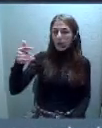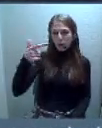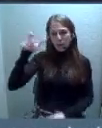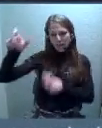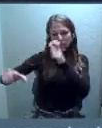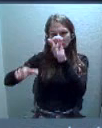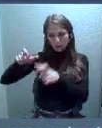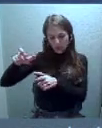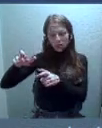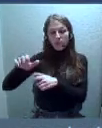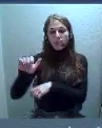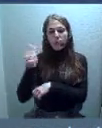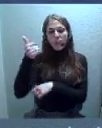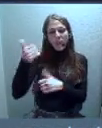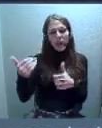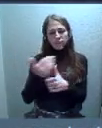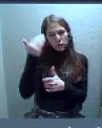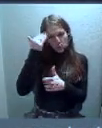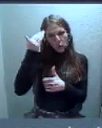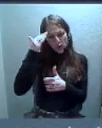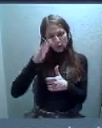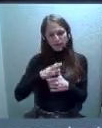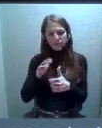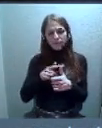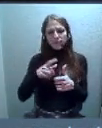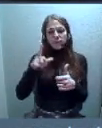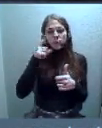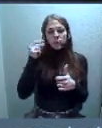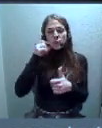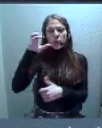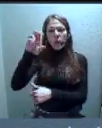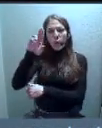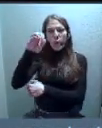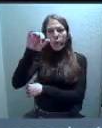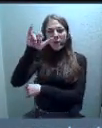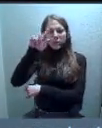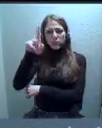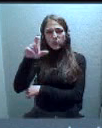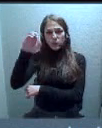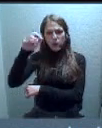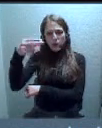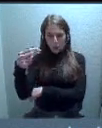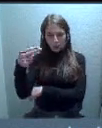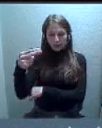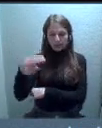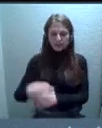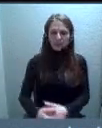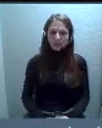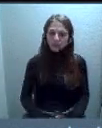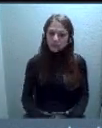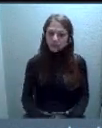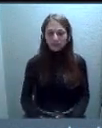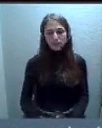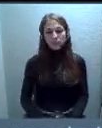donc une que vous connaissez bien. Je vais demander à Philippe Croizon de venir nous rejoindre. Philippe